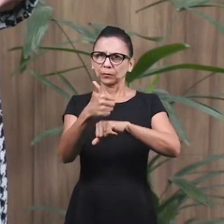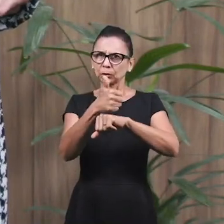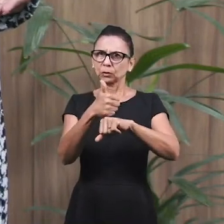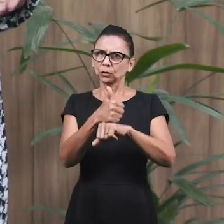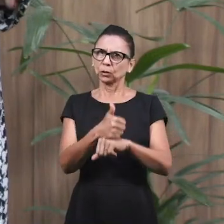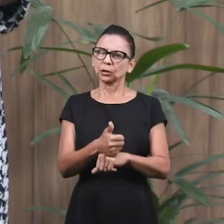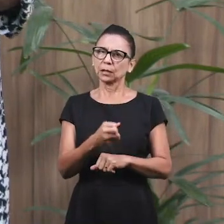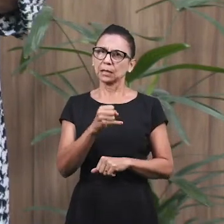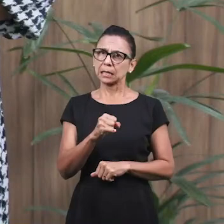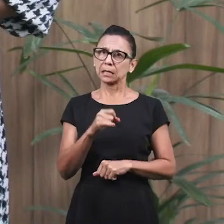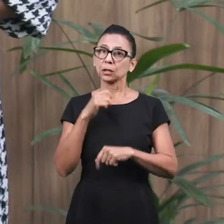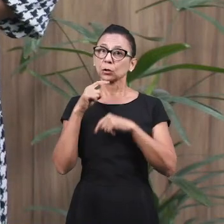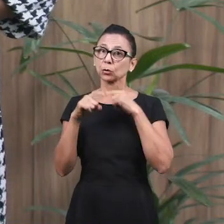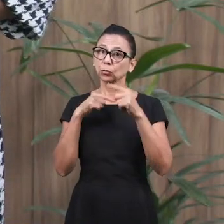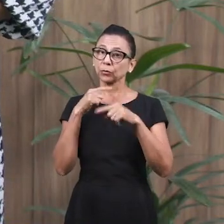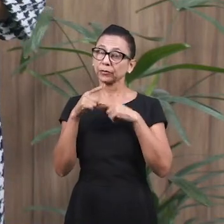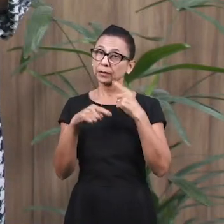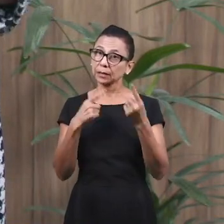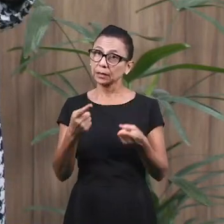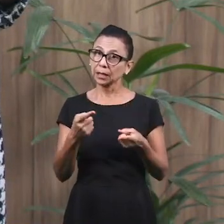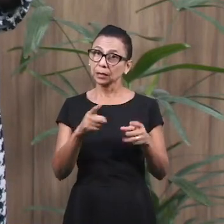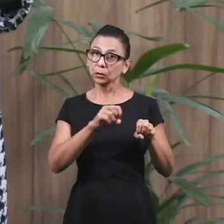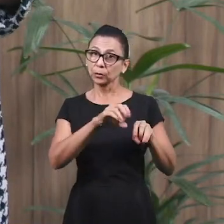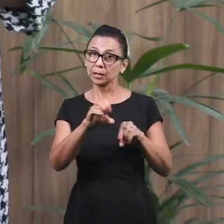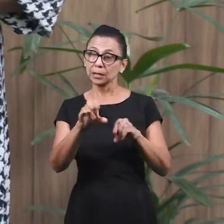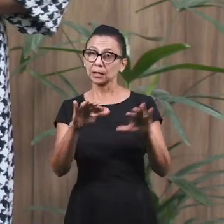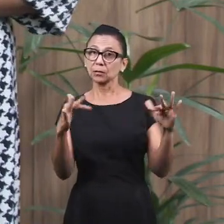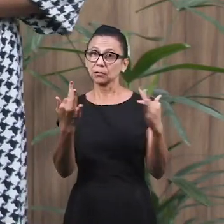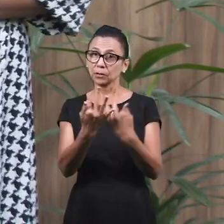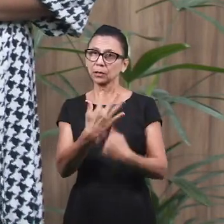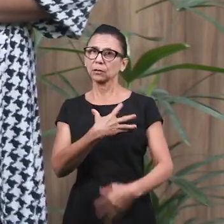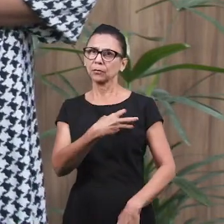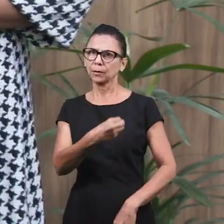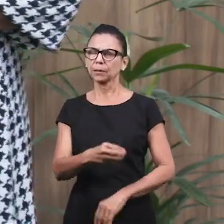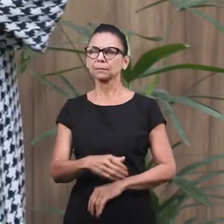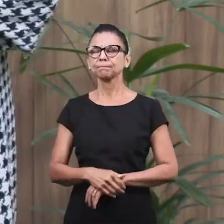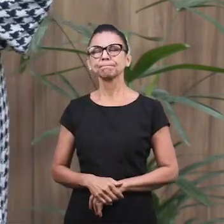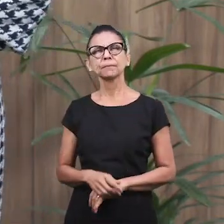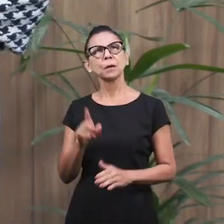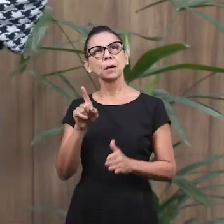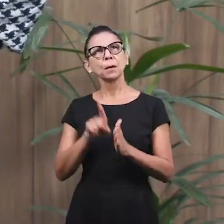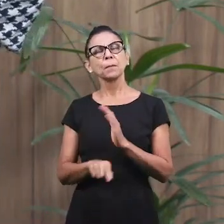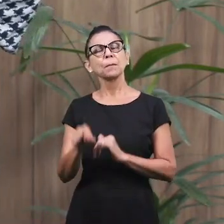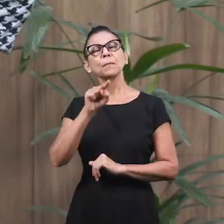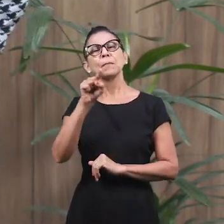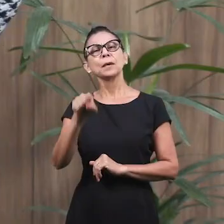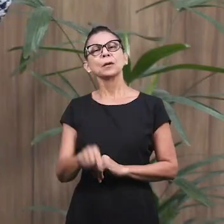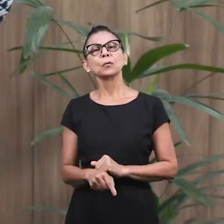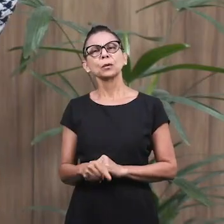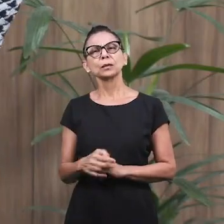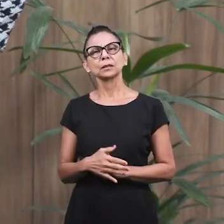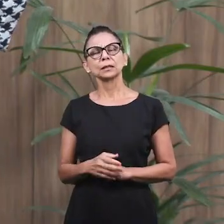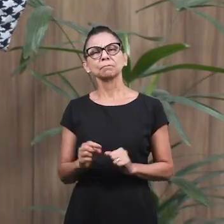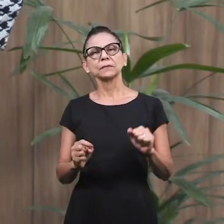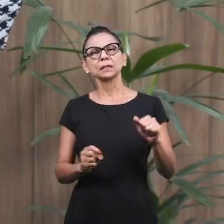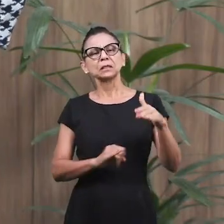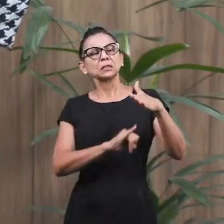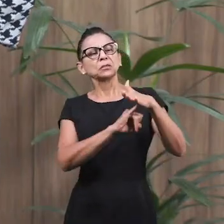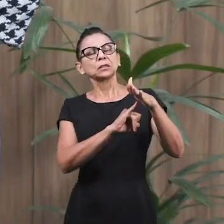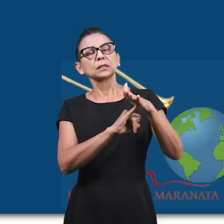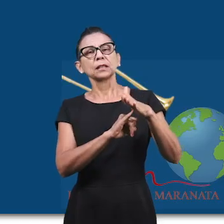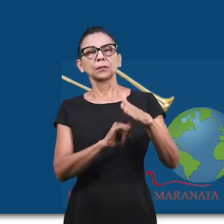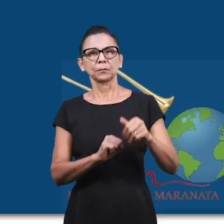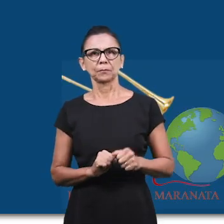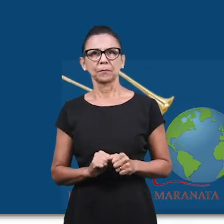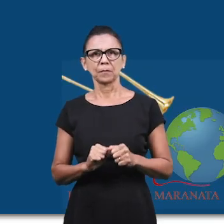том, кому мы можем обратиться в отношении обучения наших детей.